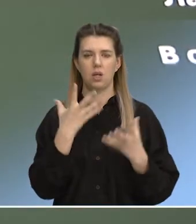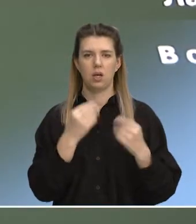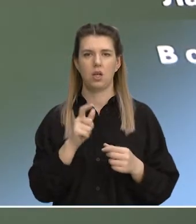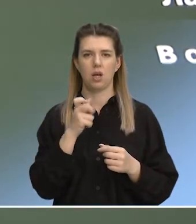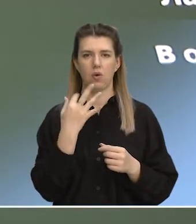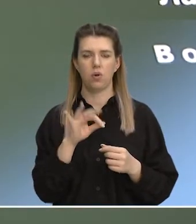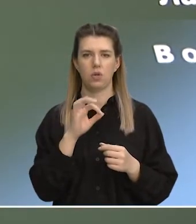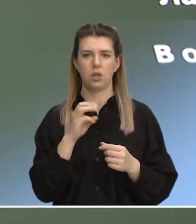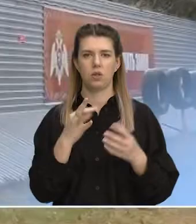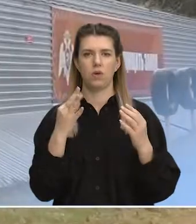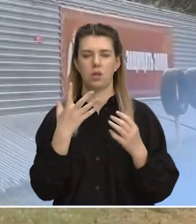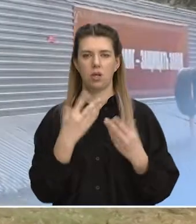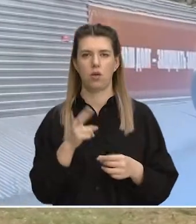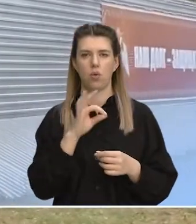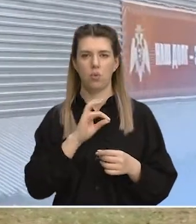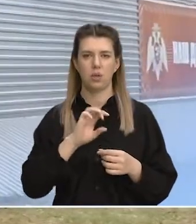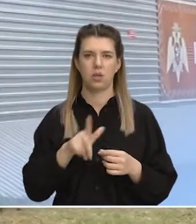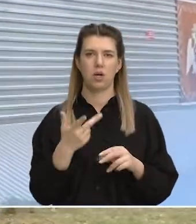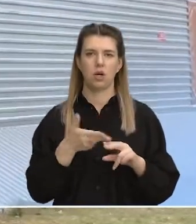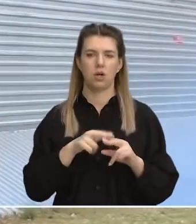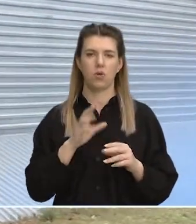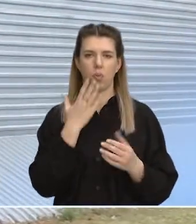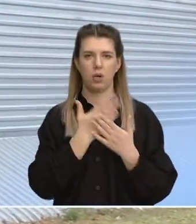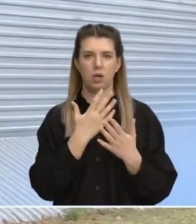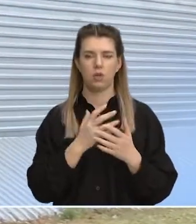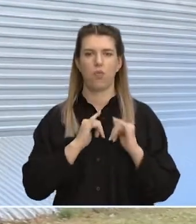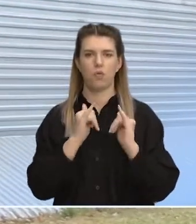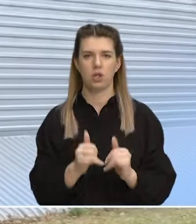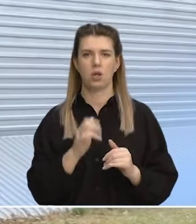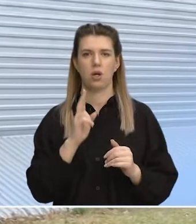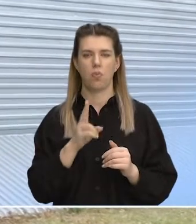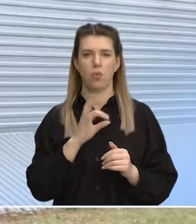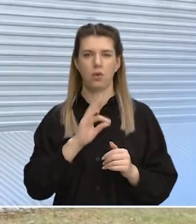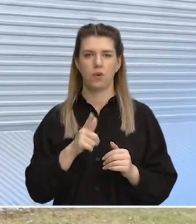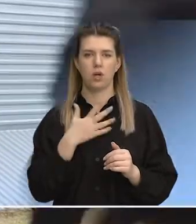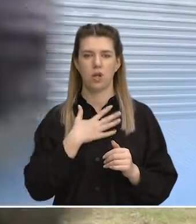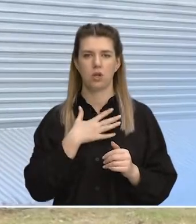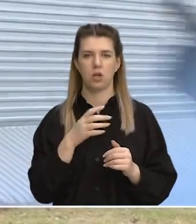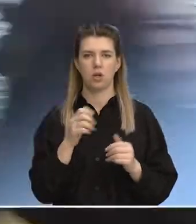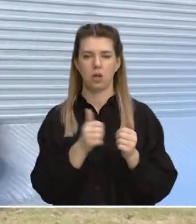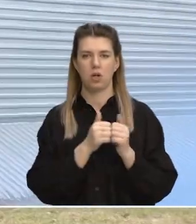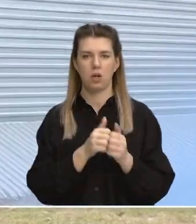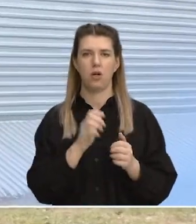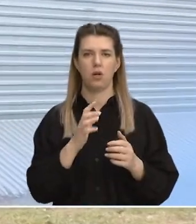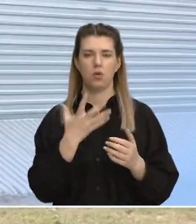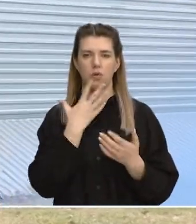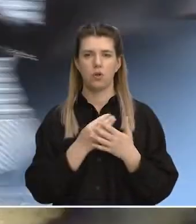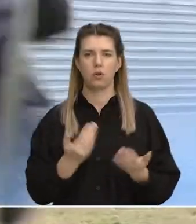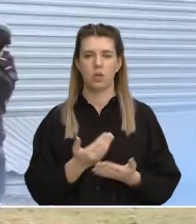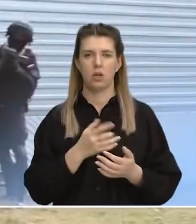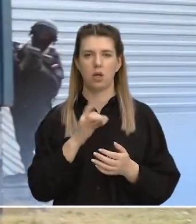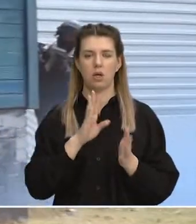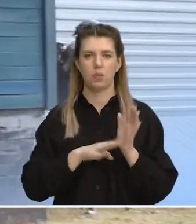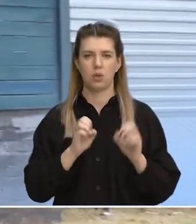Героев Отечества – это день доблести и мужества, который символизирует уважение к подвигам наших коллег, пожертвовавших собой